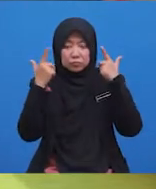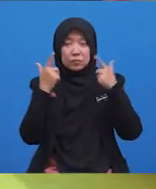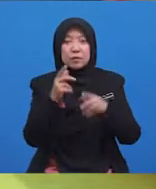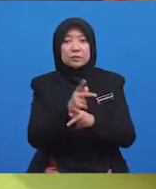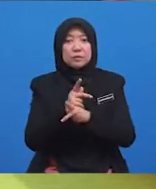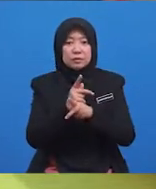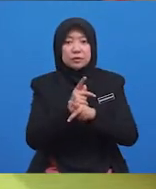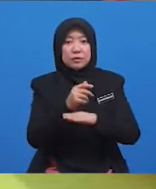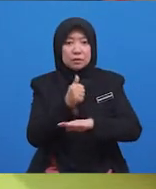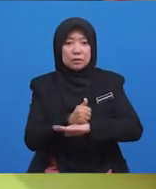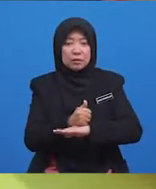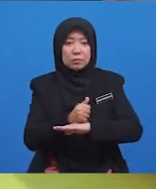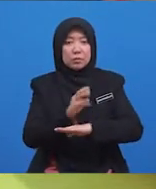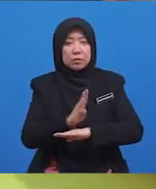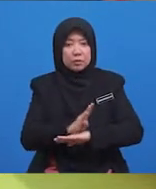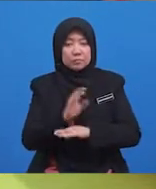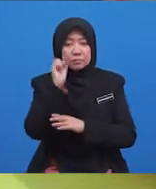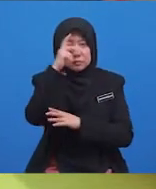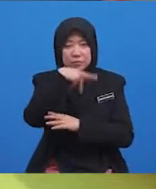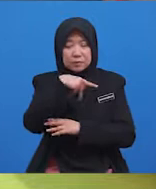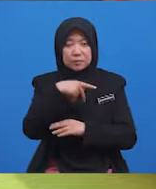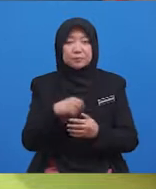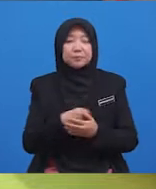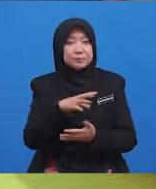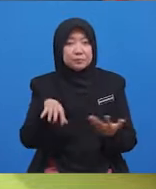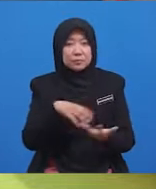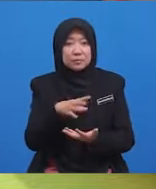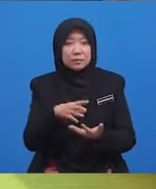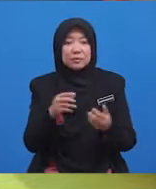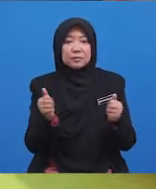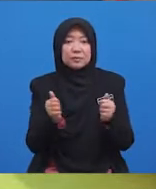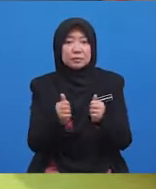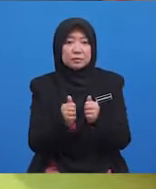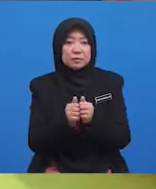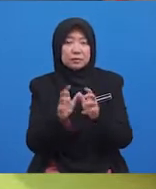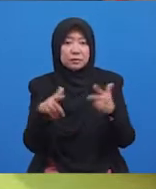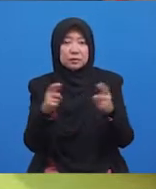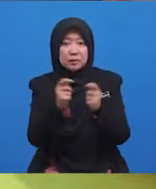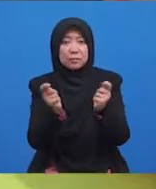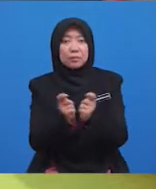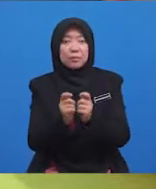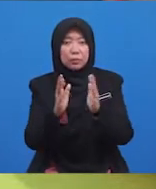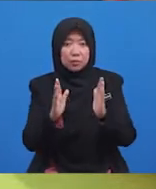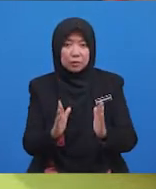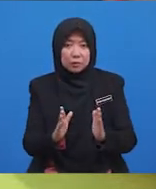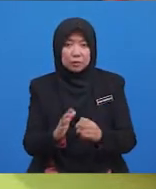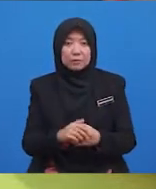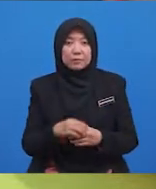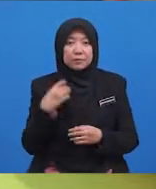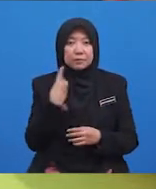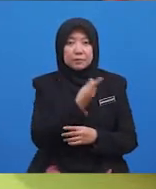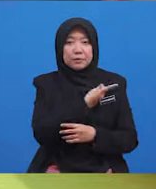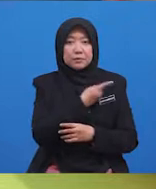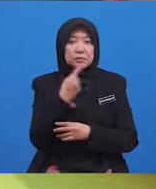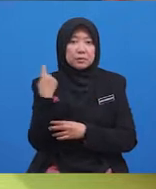adat, budaya, tingkah laku dan pergaulan ketika berada di tempat orang. Kita